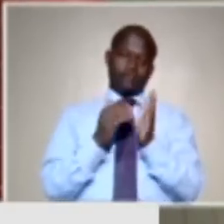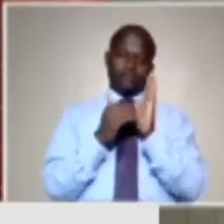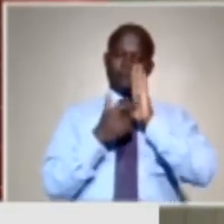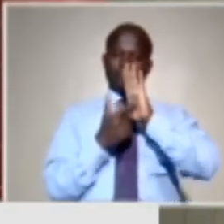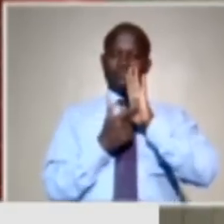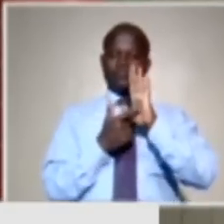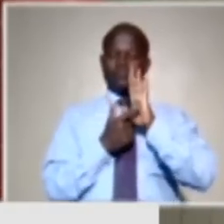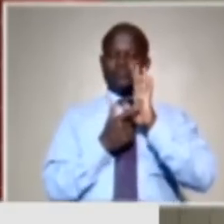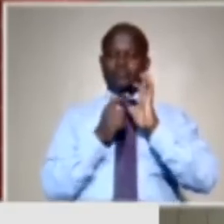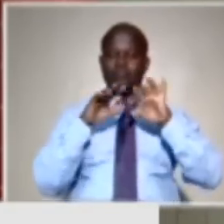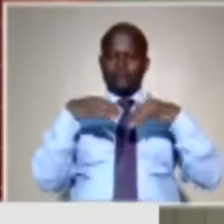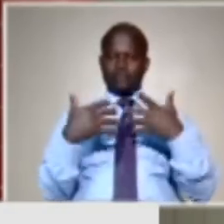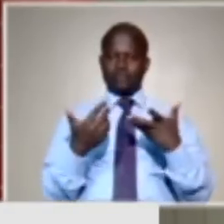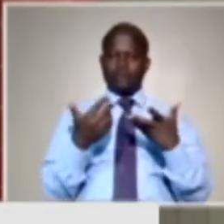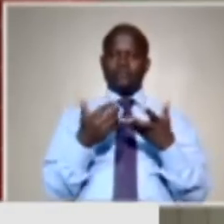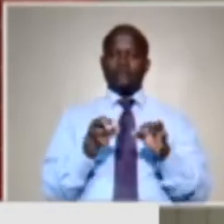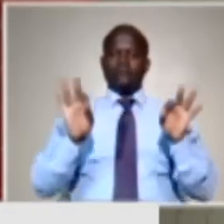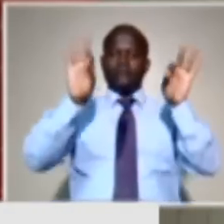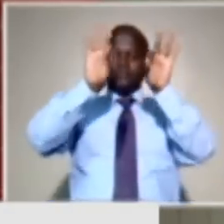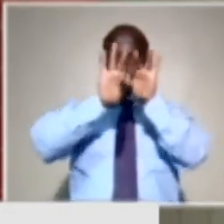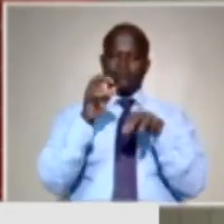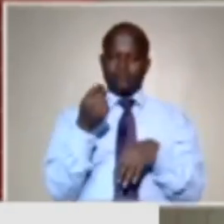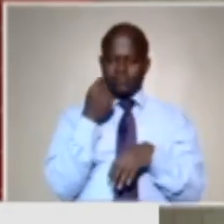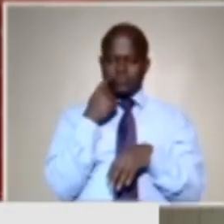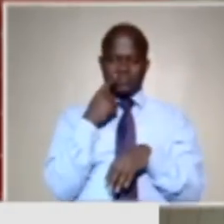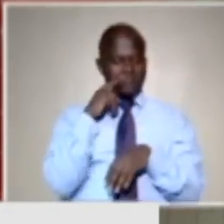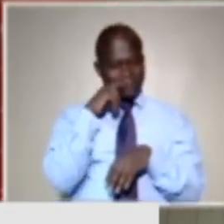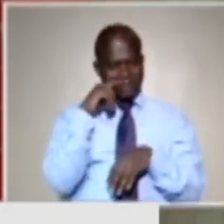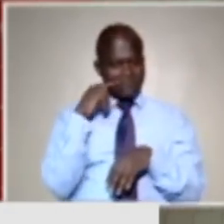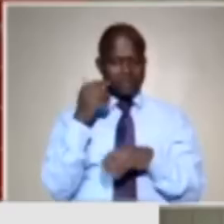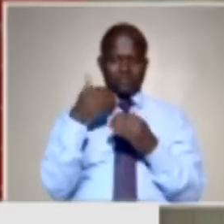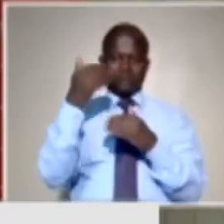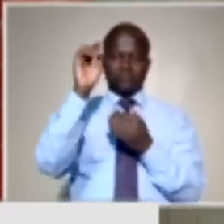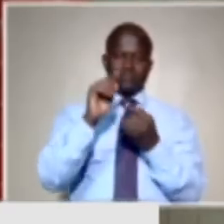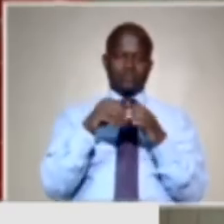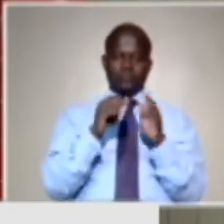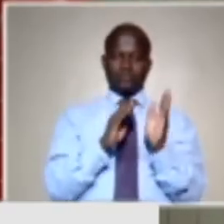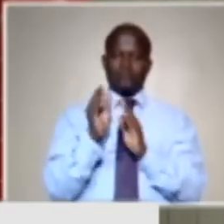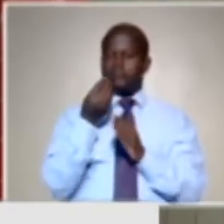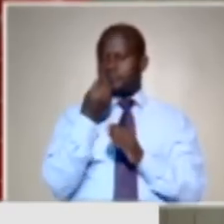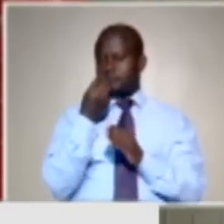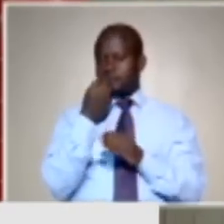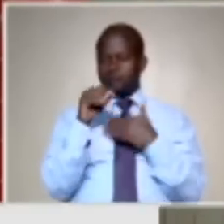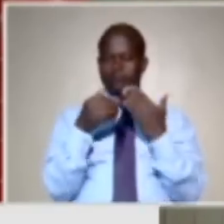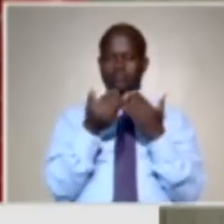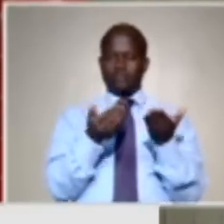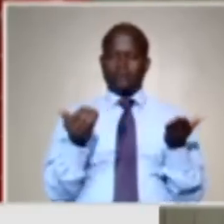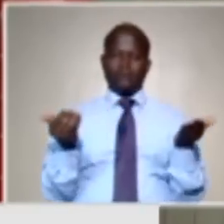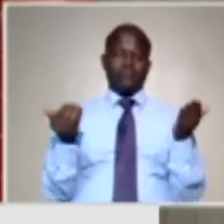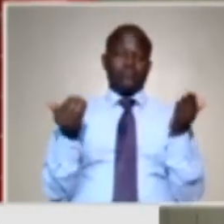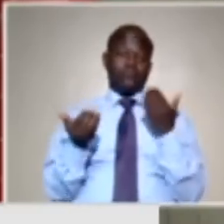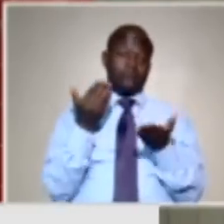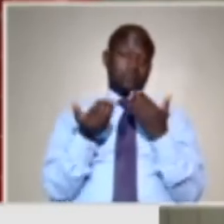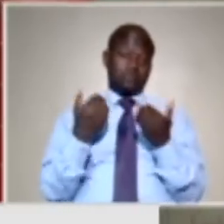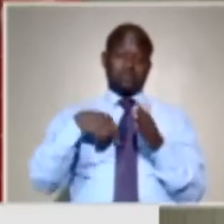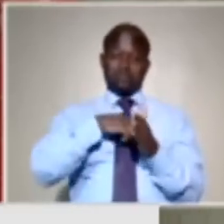tukanabereka uburyo igiciro cyagiye kigabanuka mu gutegura amafunguro y'abana, ngira ngo ni